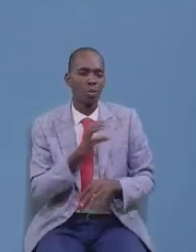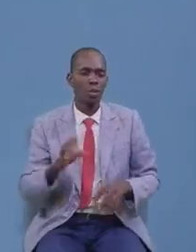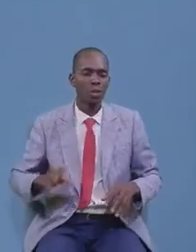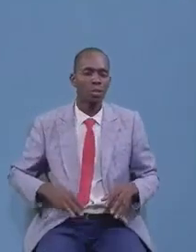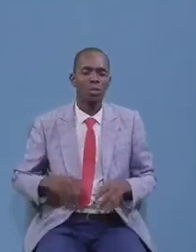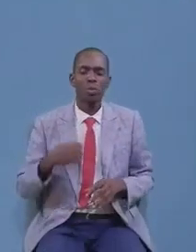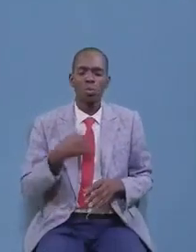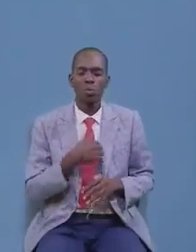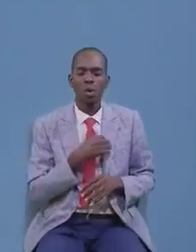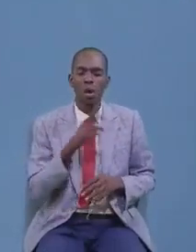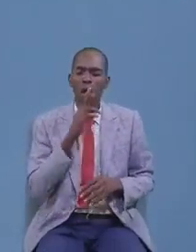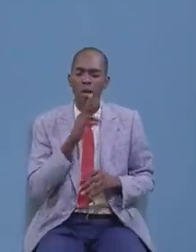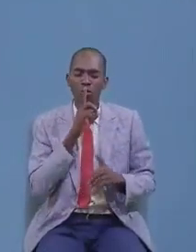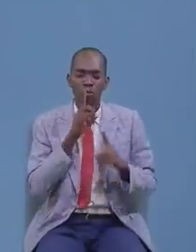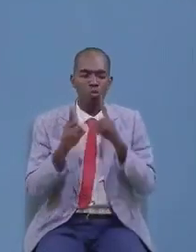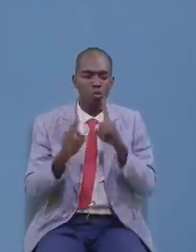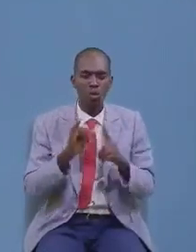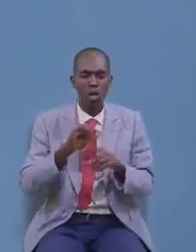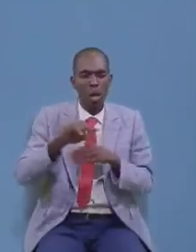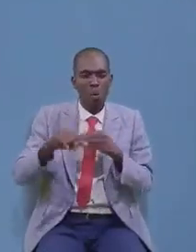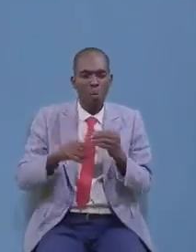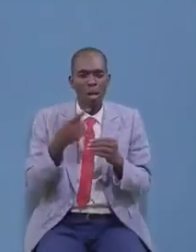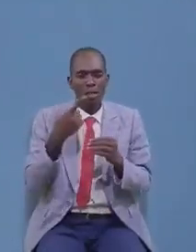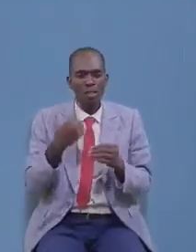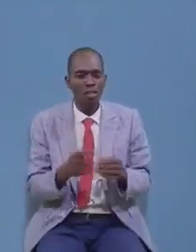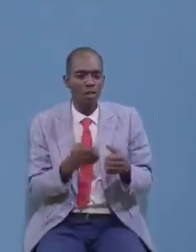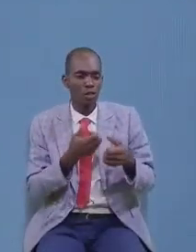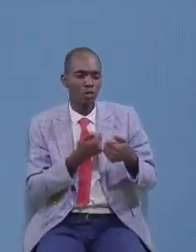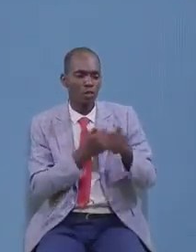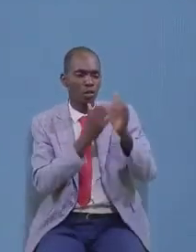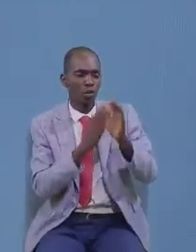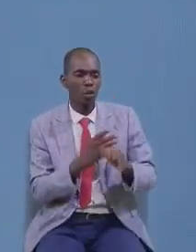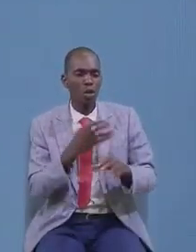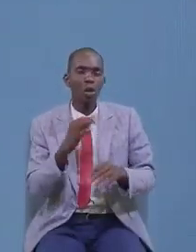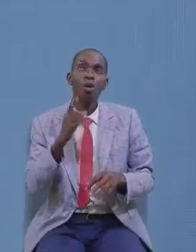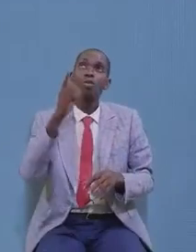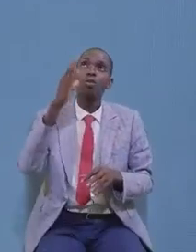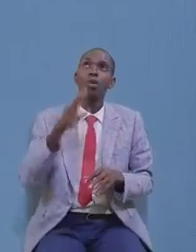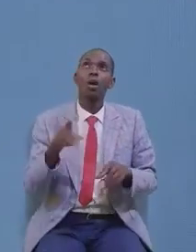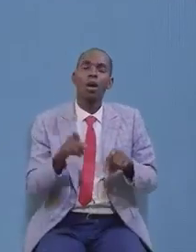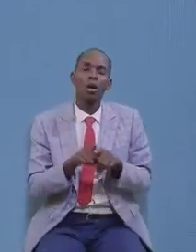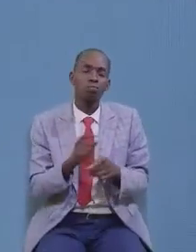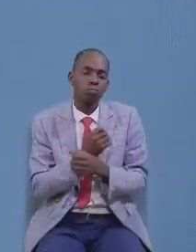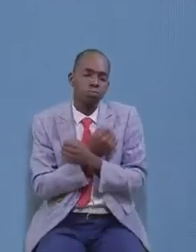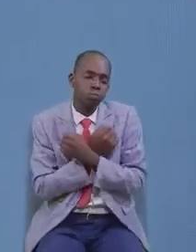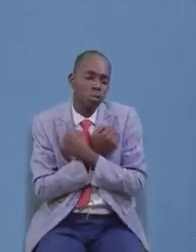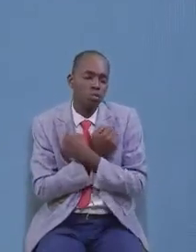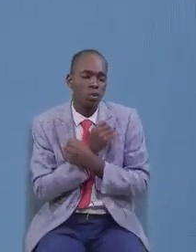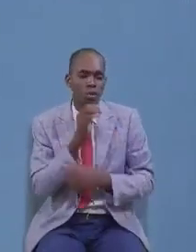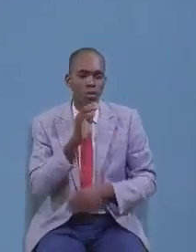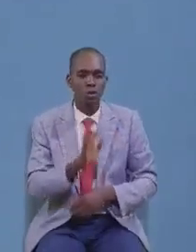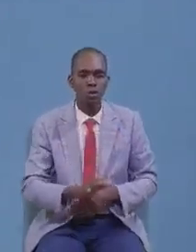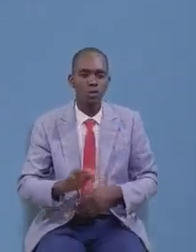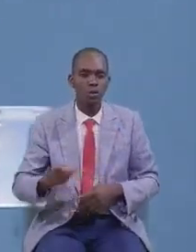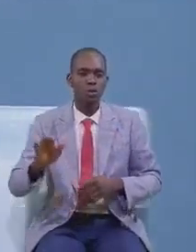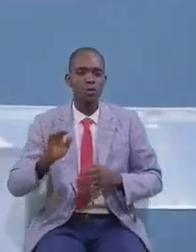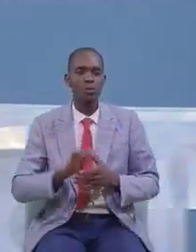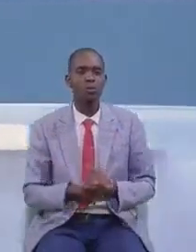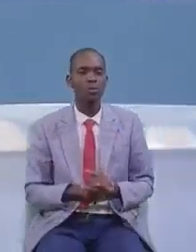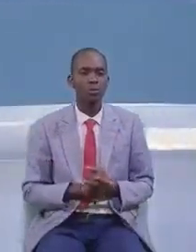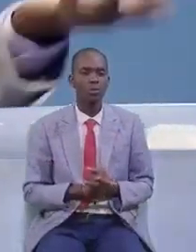We're talking about the followers of God as their children. దేవుని యొక్క పిల్లలుగా దేవునిని వెంబడించి ఉన్న వారి